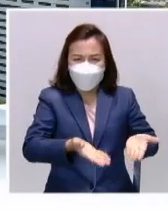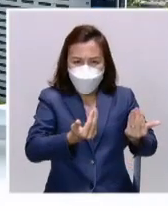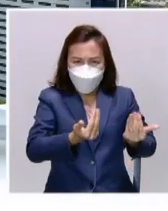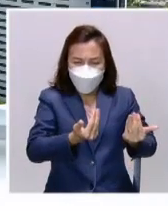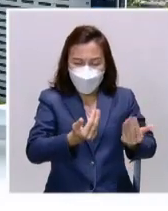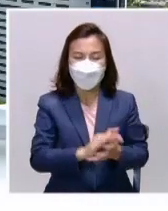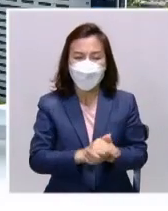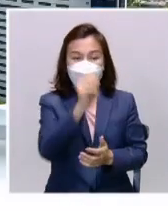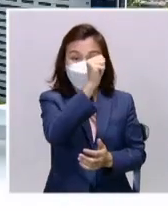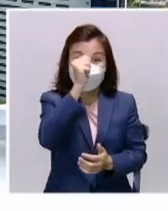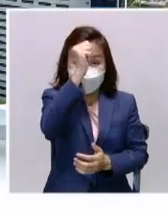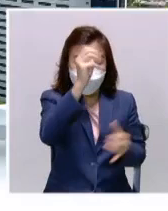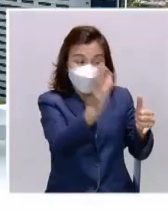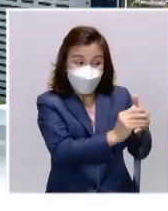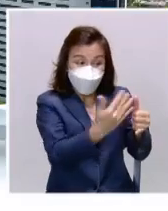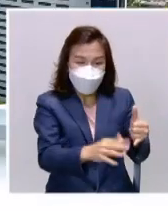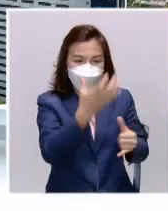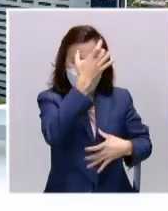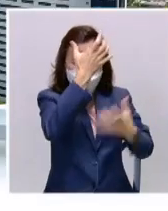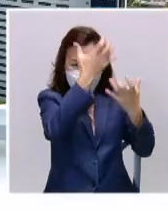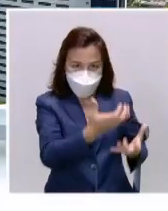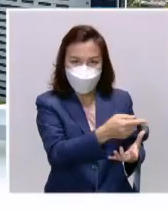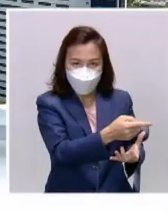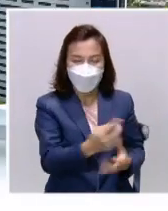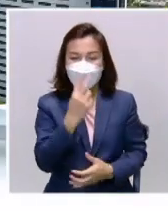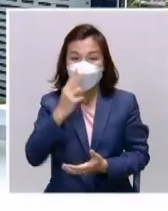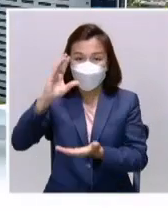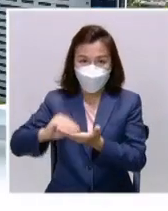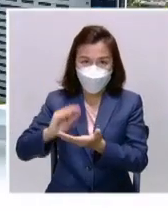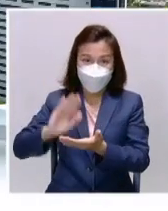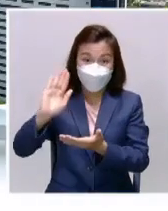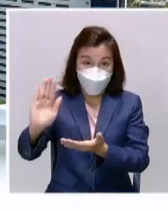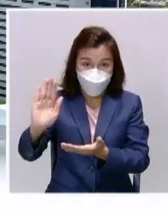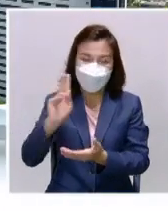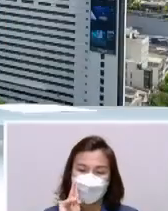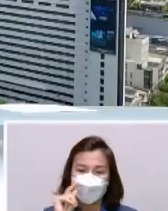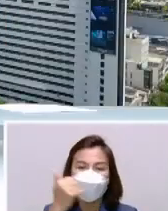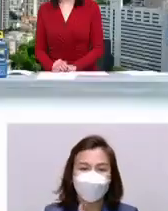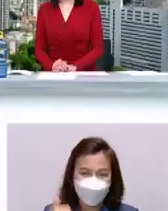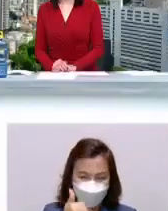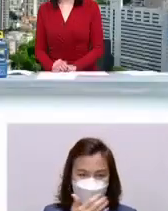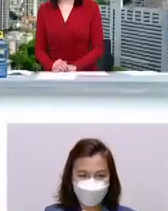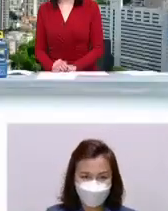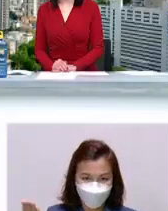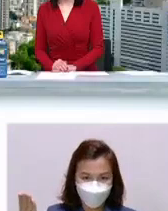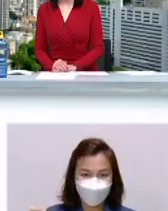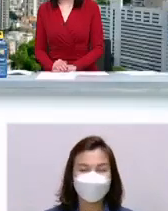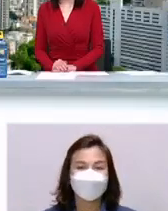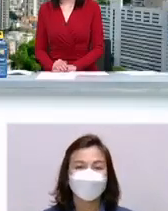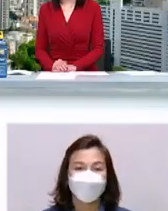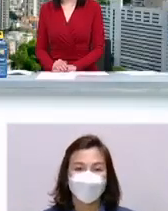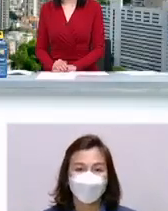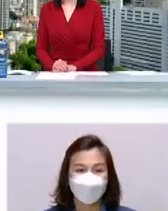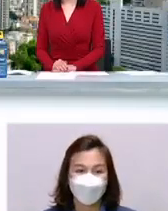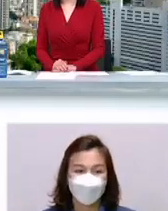Deltaเมื่อมีข้อมูลชุดนี้ออกมาแล้วแต่ละประเทศจะมีปฏิกิริยาอย่างไรนะครับติดตามพร้อมกันกับคุณสุภาพรเร็วเน็ตผ่าน Trueวีดีโอพร้อมกันครับสวัสดีครับ